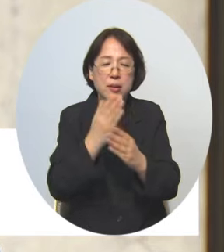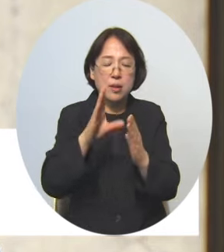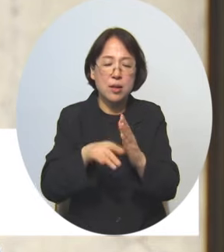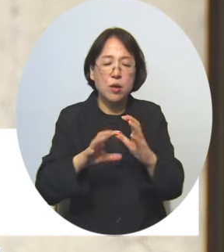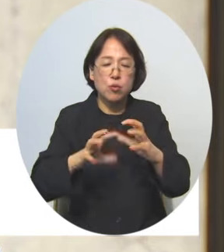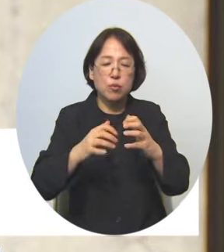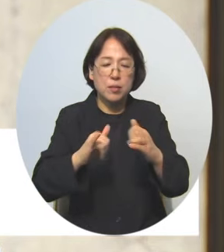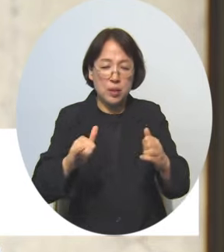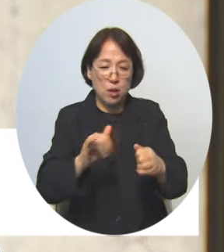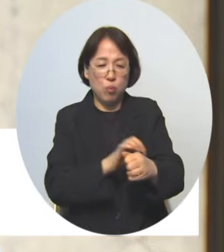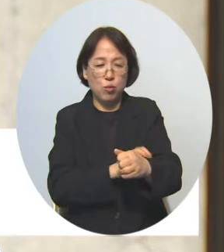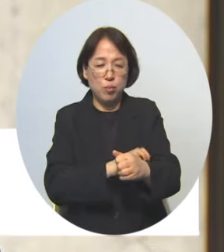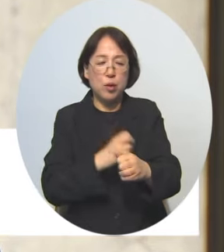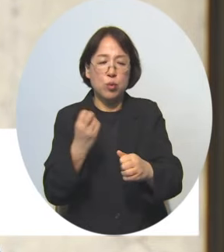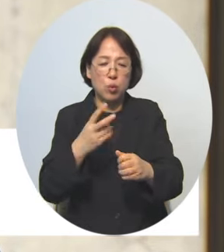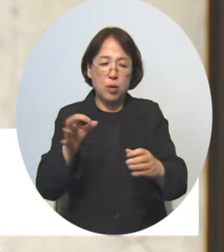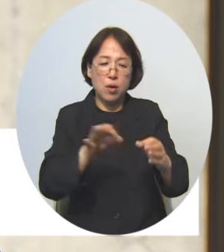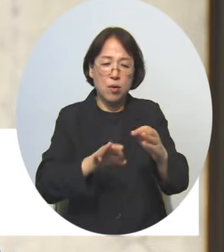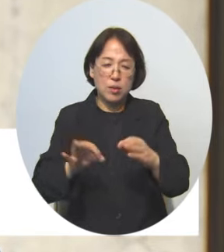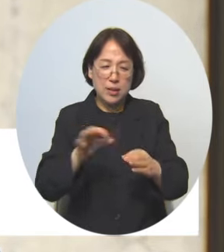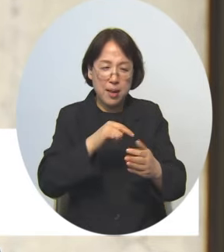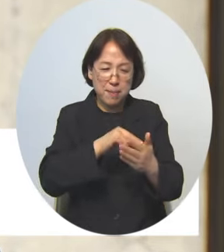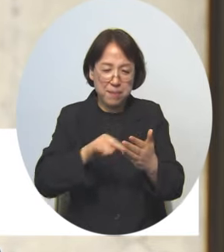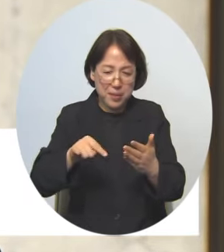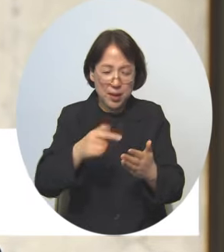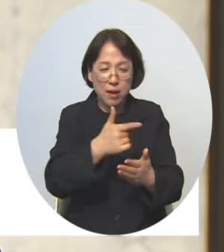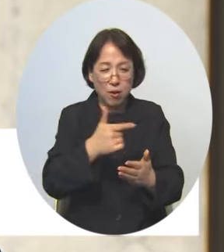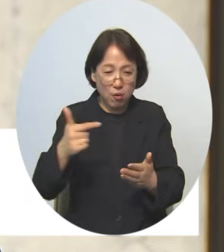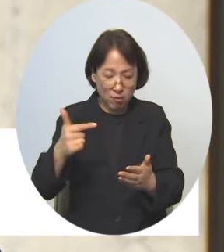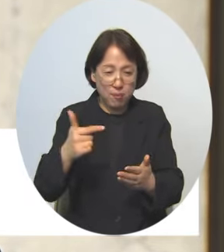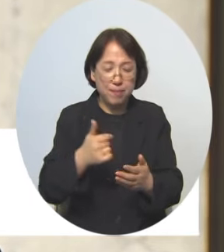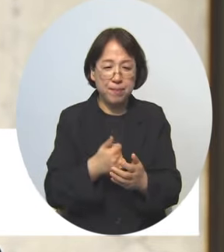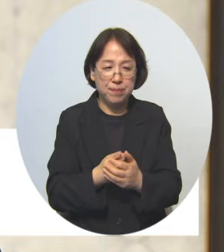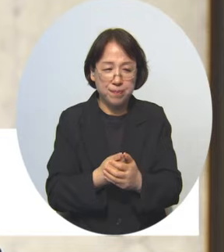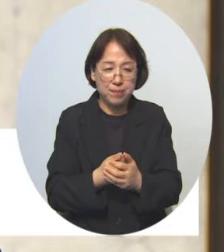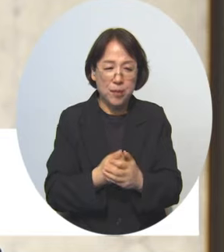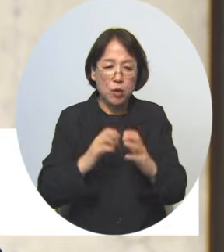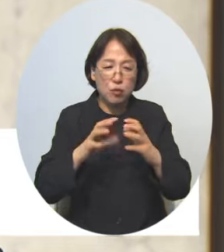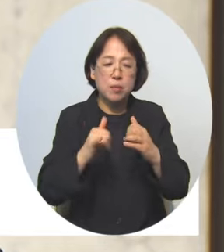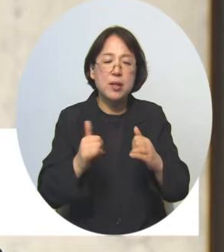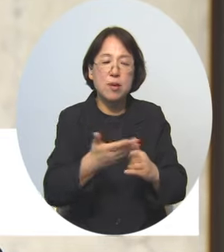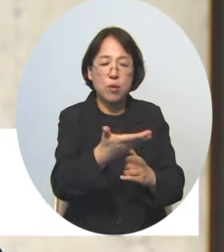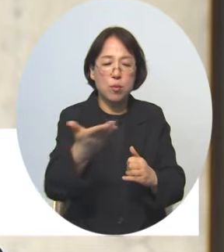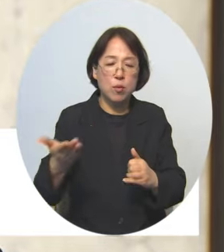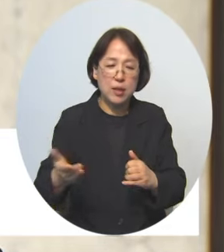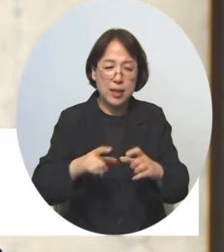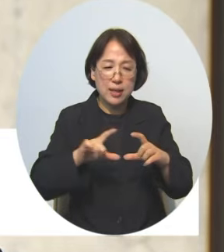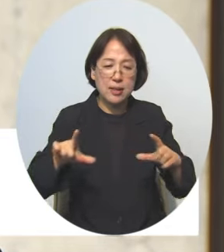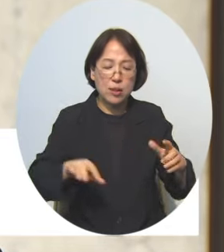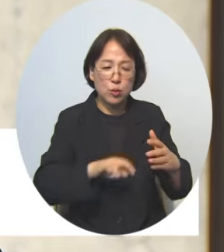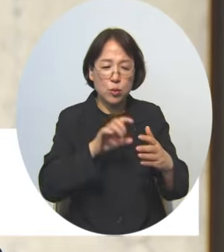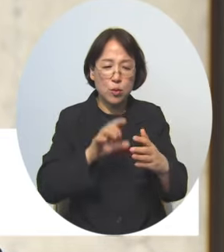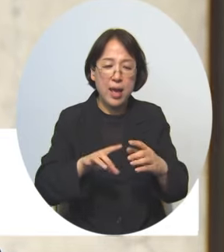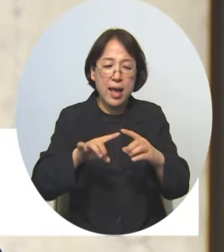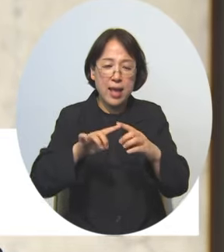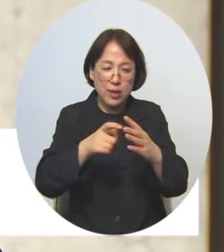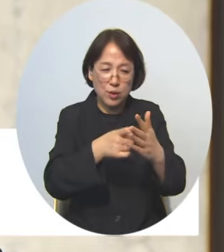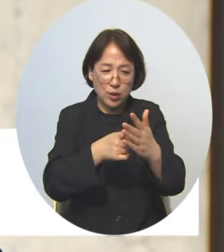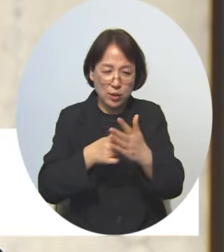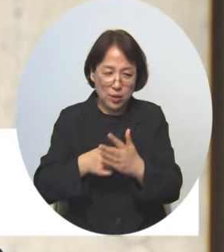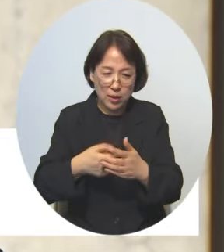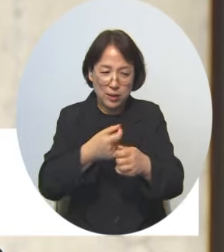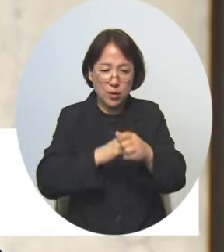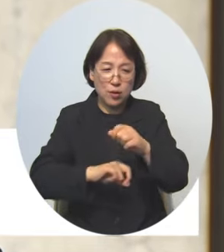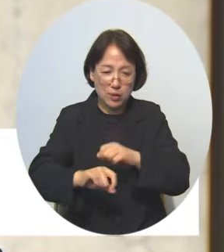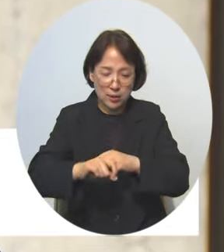국민 불편뿐만 아니라 우리 경제에 막대한 피해가 초래됩니다. 국민 여러분께서도 일상 속 에너지